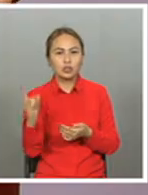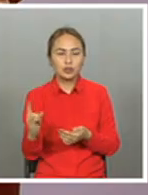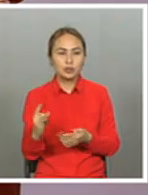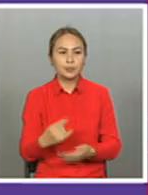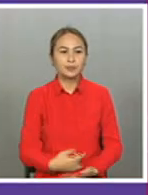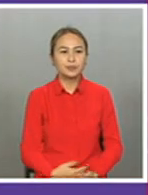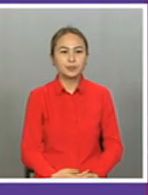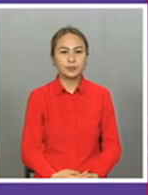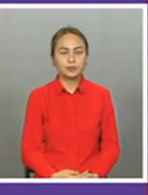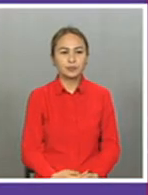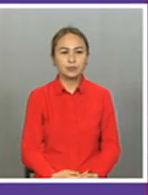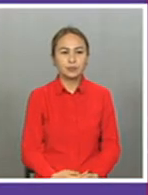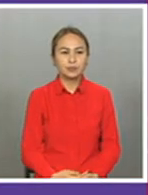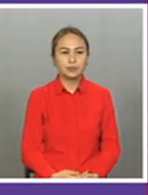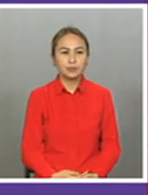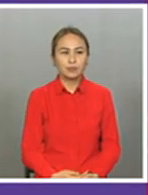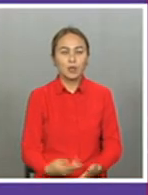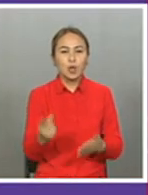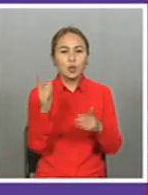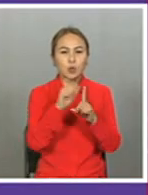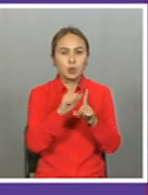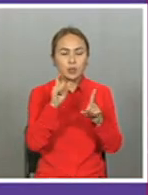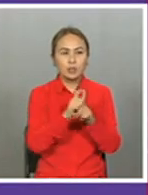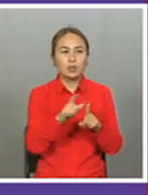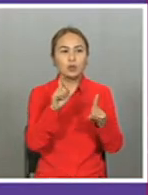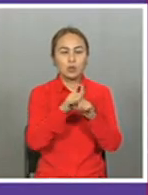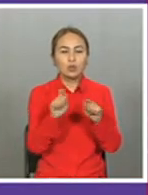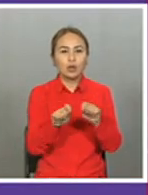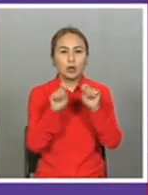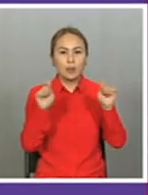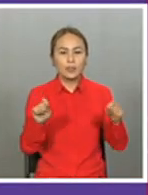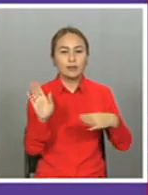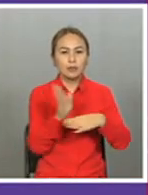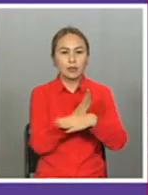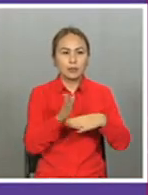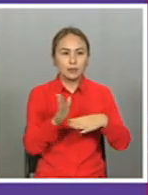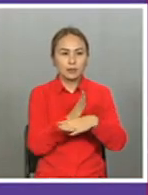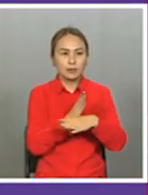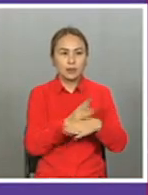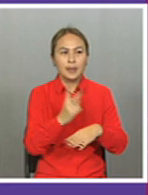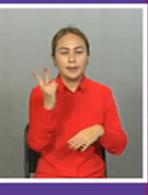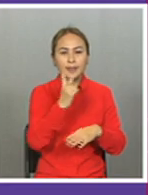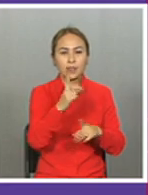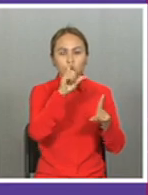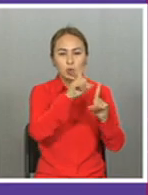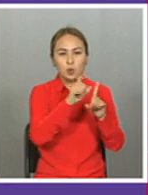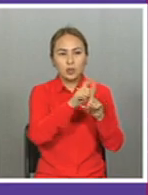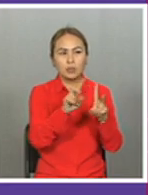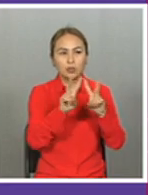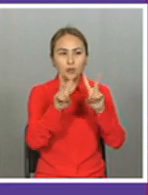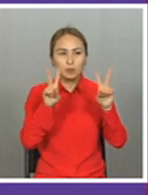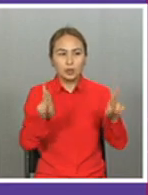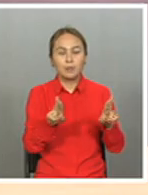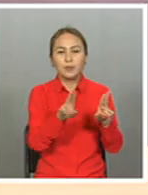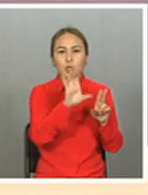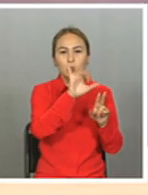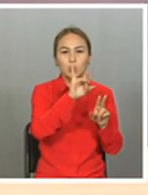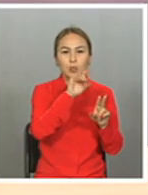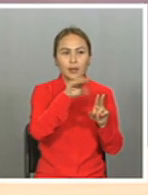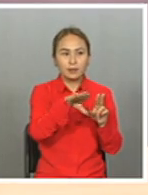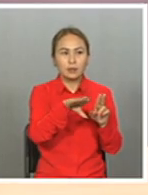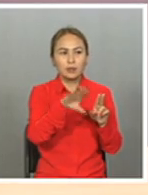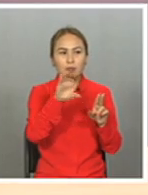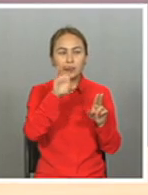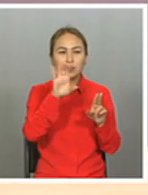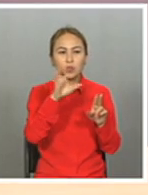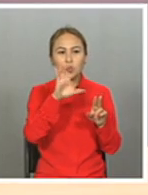малшы. Сөздерді сөз құрамына талдайық. Екі сөздің де түбірі сурет екен.